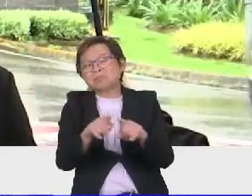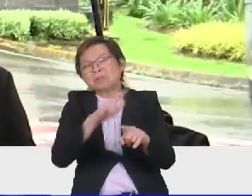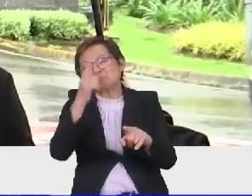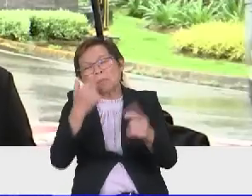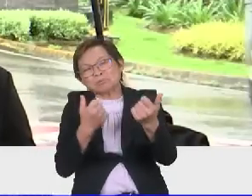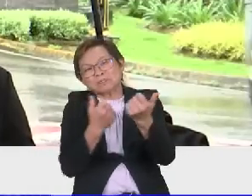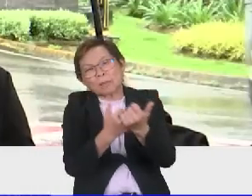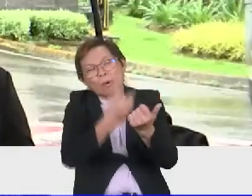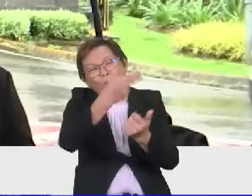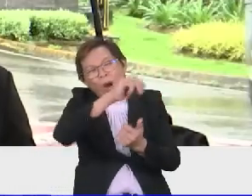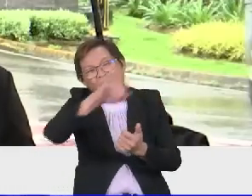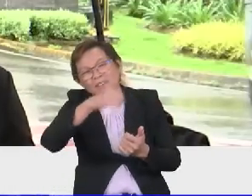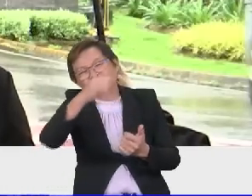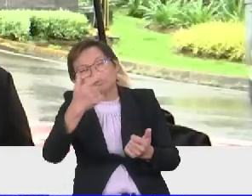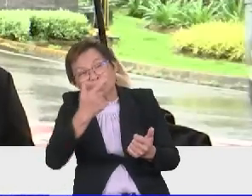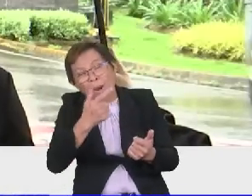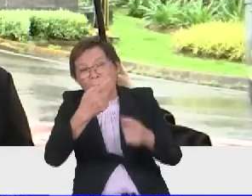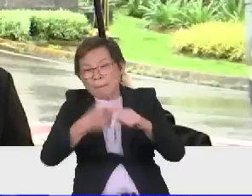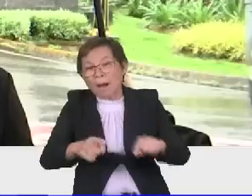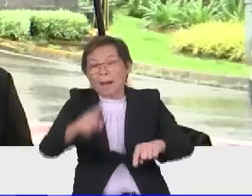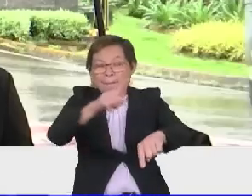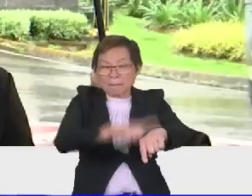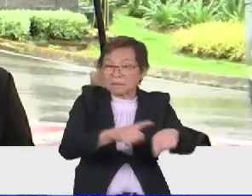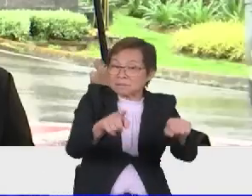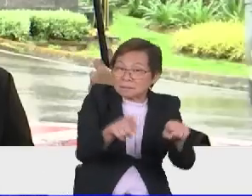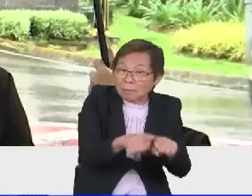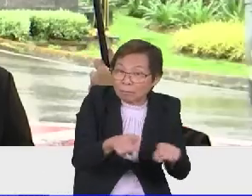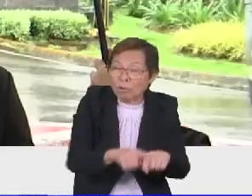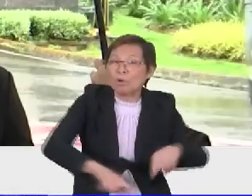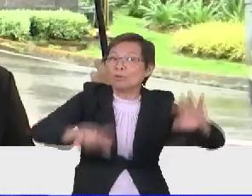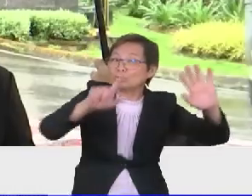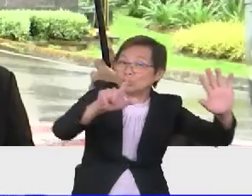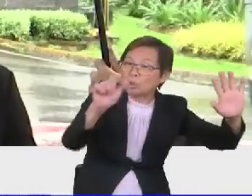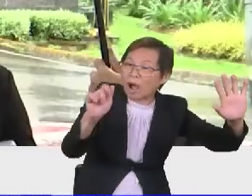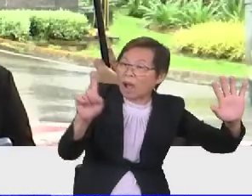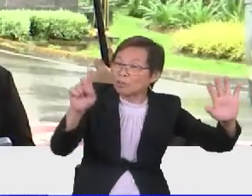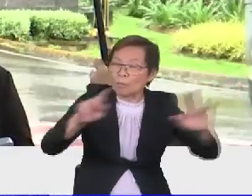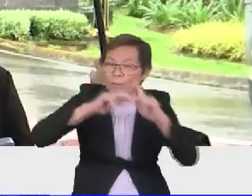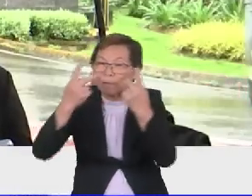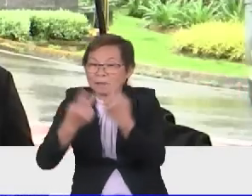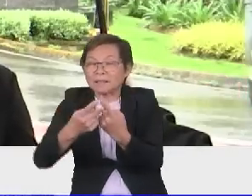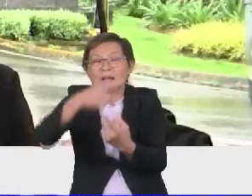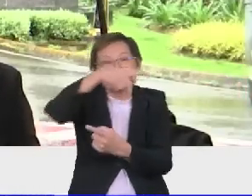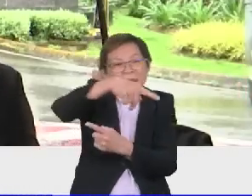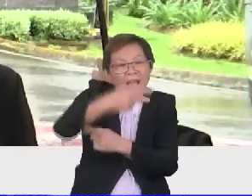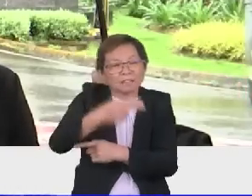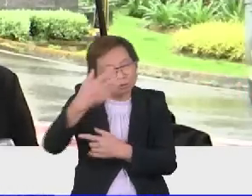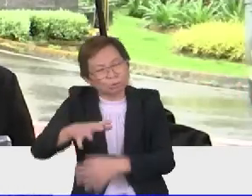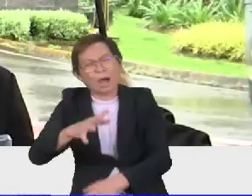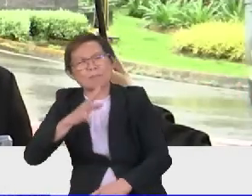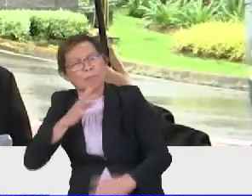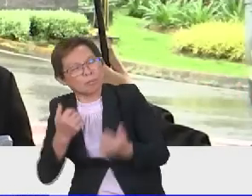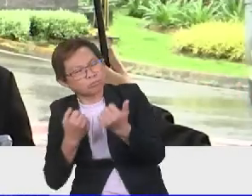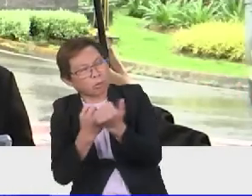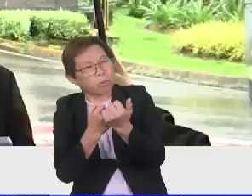seperti barisan nasional namun begitu dalam masa sama 7 Aduh nepati pakatan harapan telah menyatakan